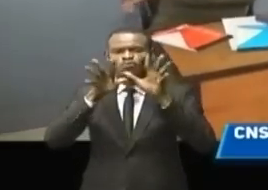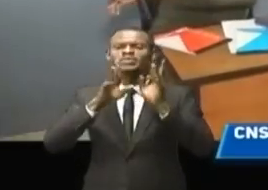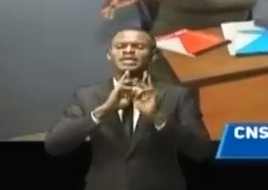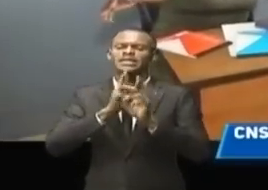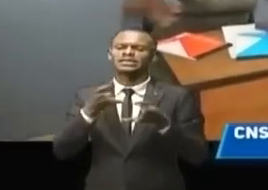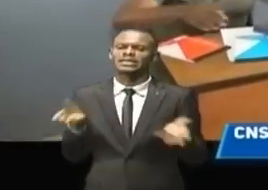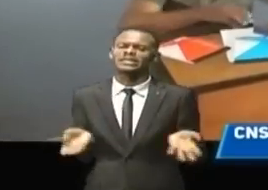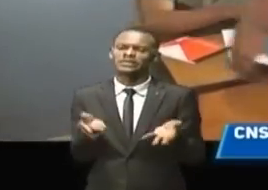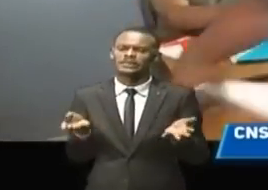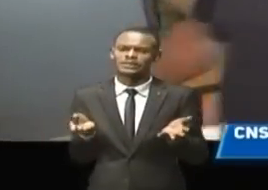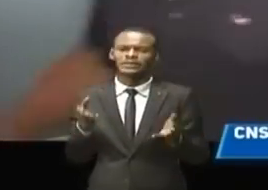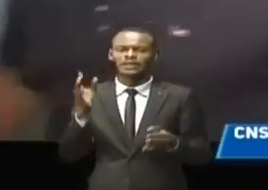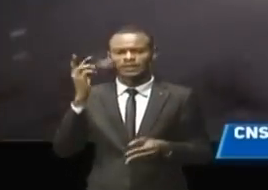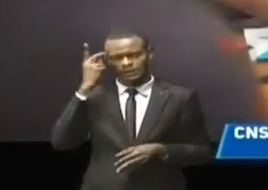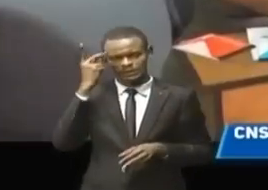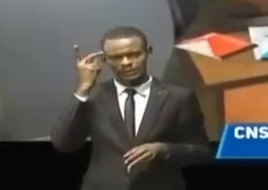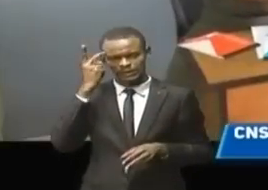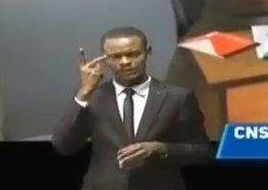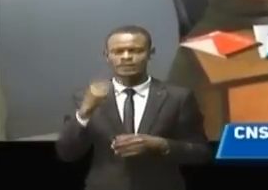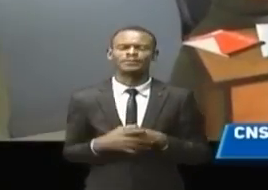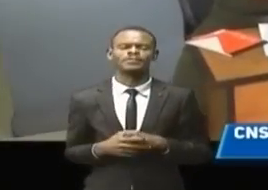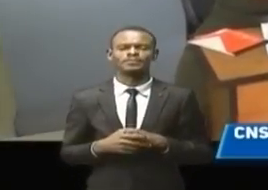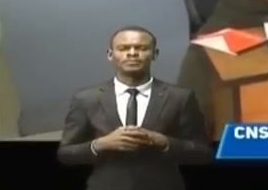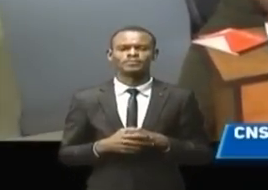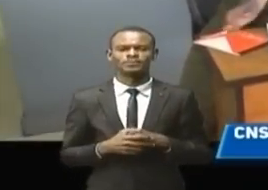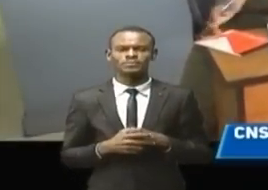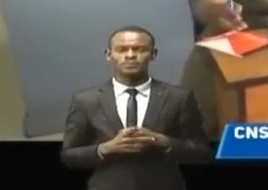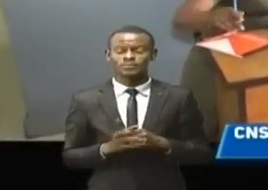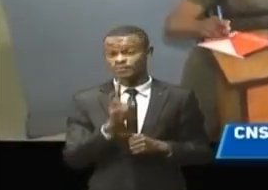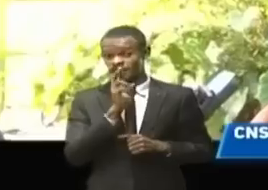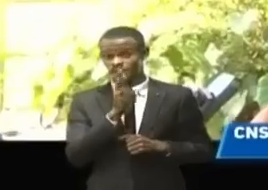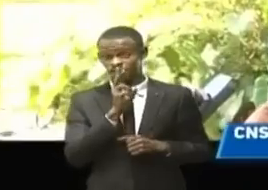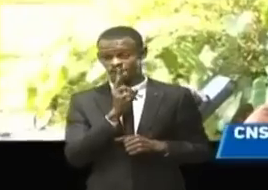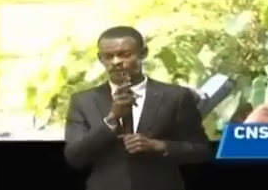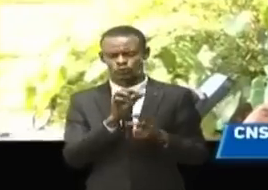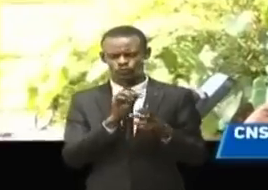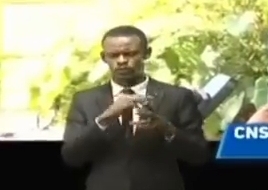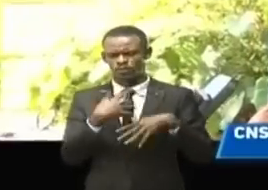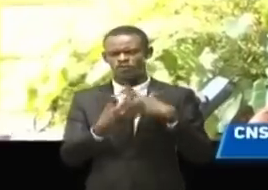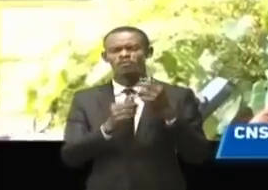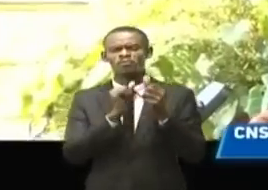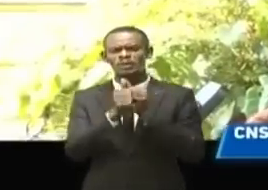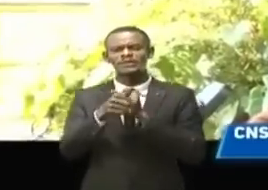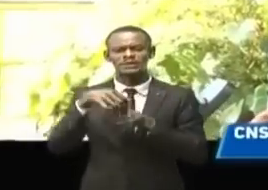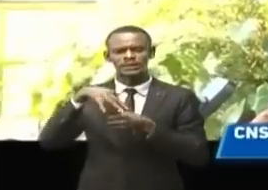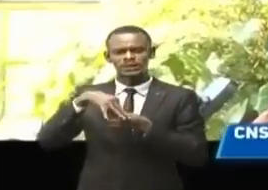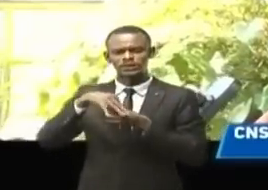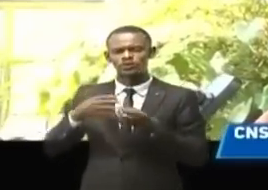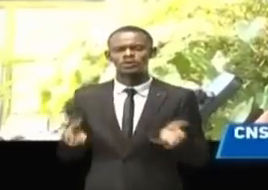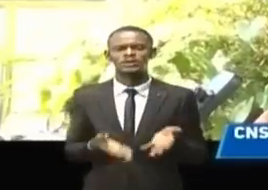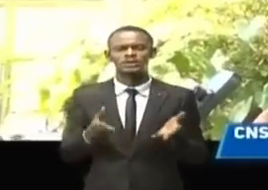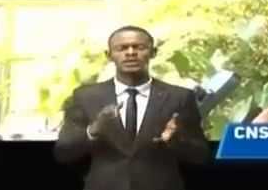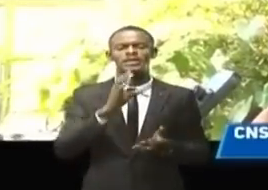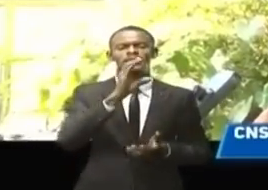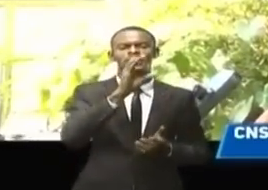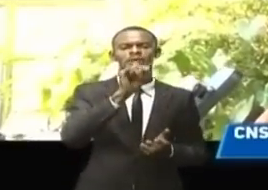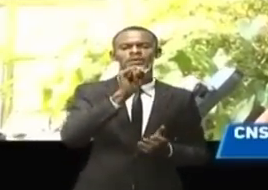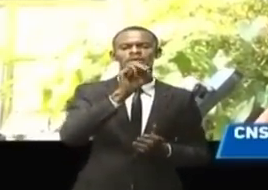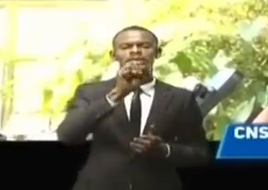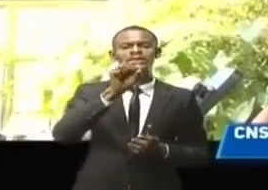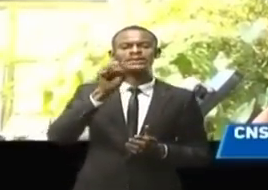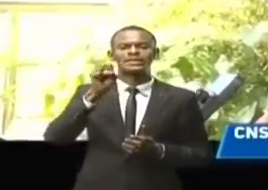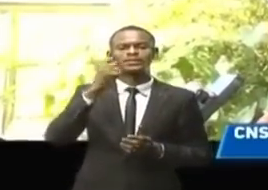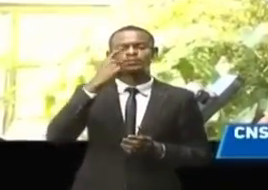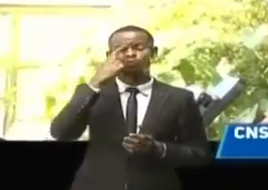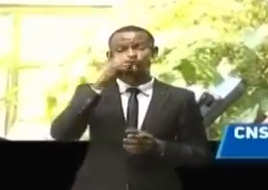le processus qui a conduit aux élections à la CNSS en ce qui concerne la représentativité des travailleurs, donc les élections syndicales.